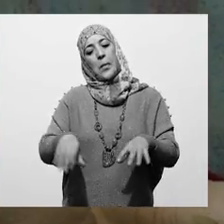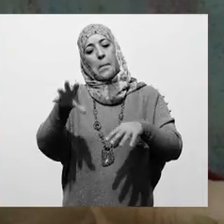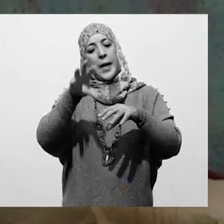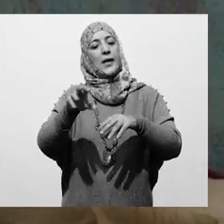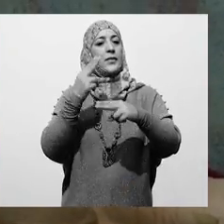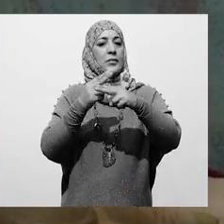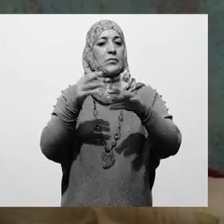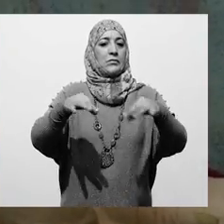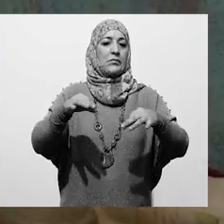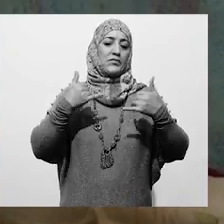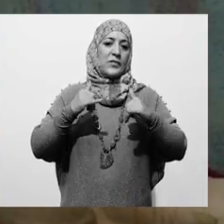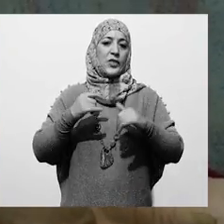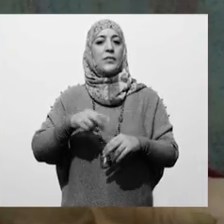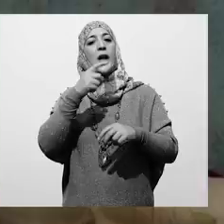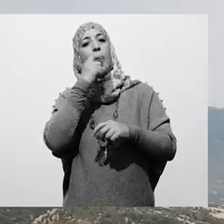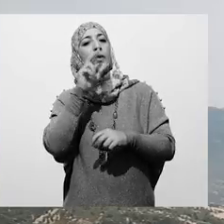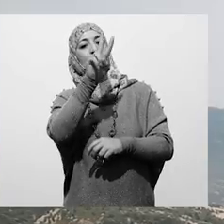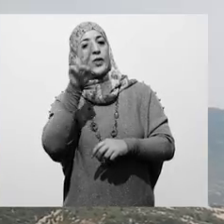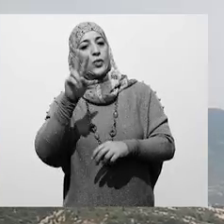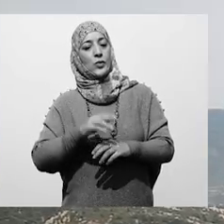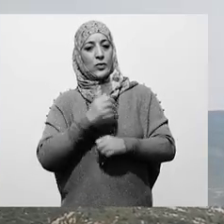Béjaïa. J'ai 22 ans.